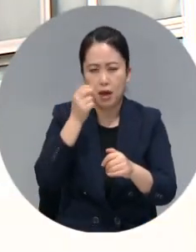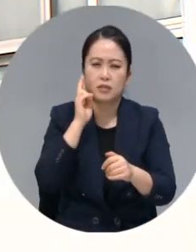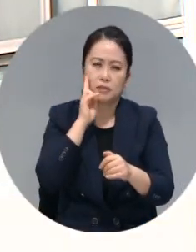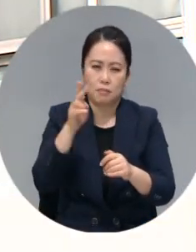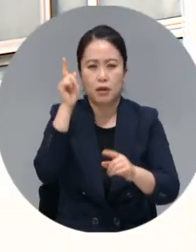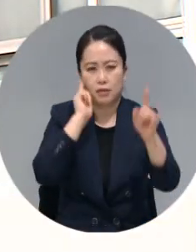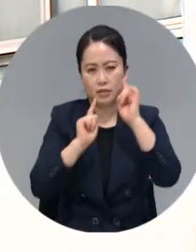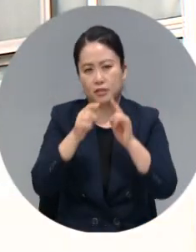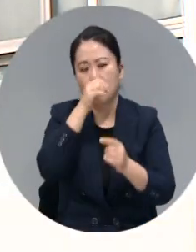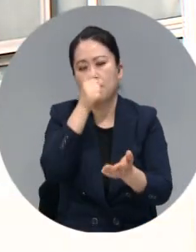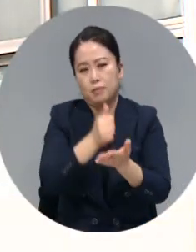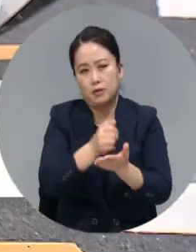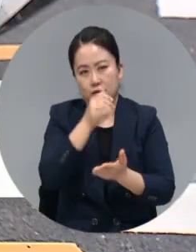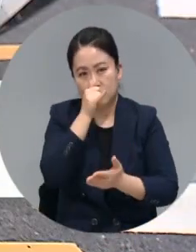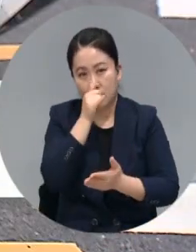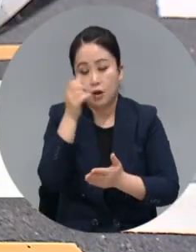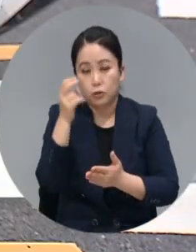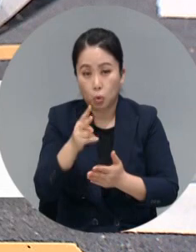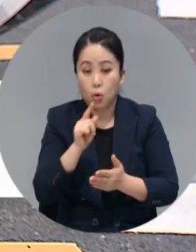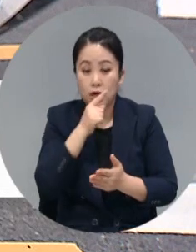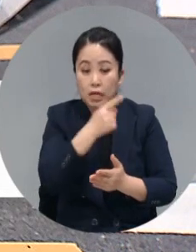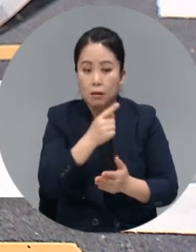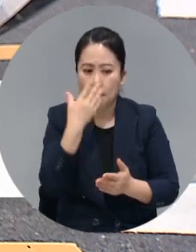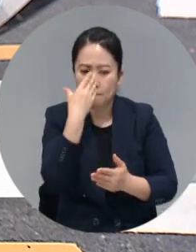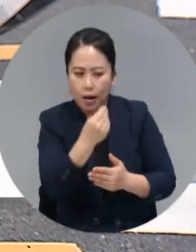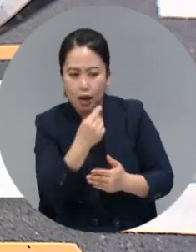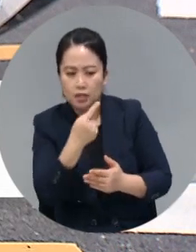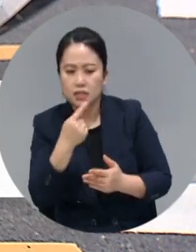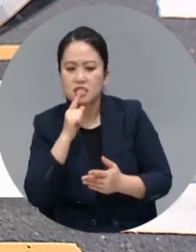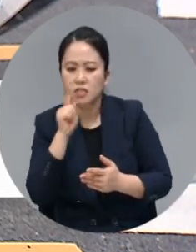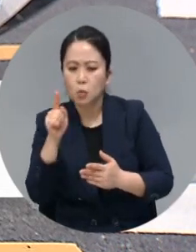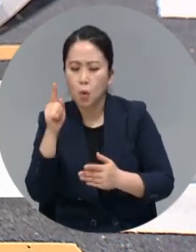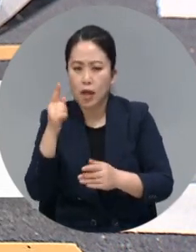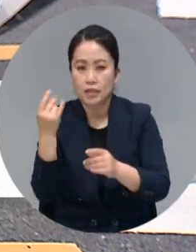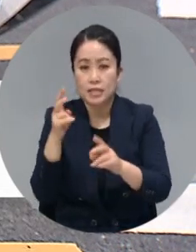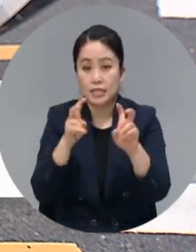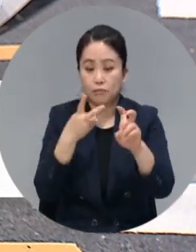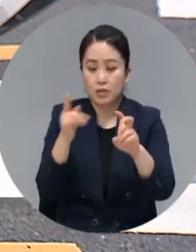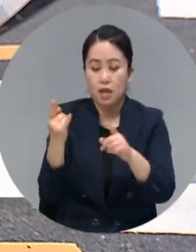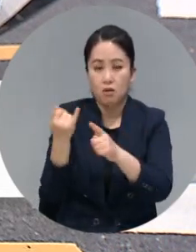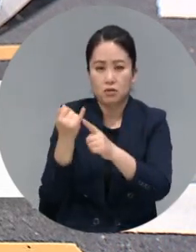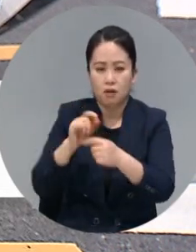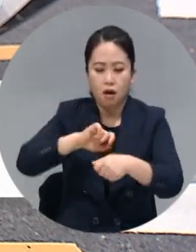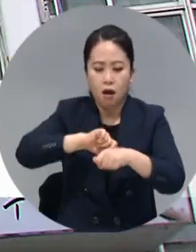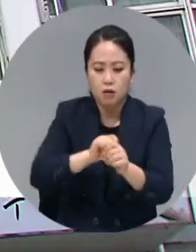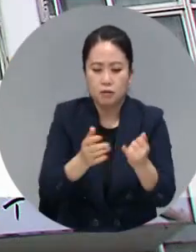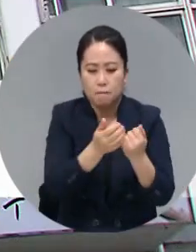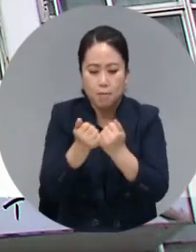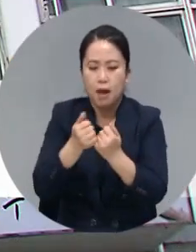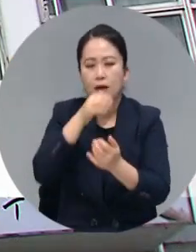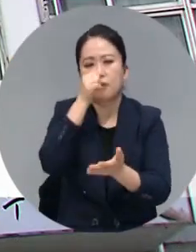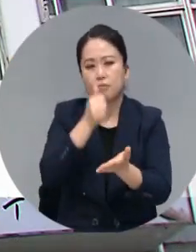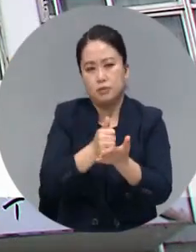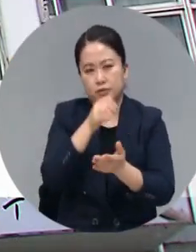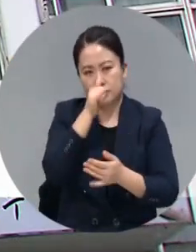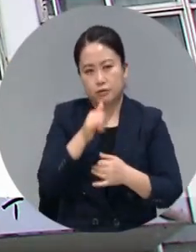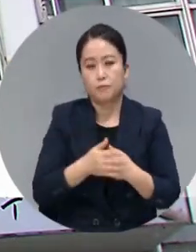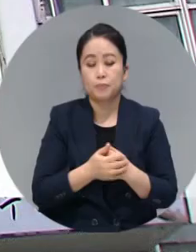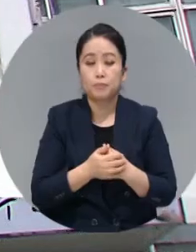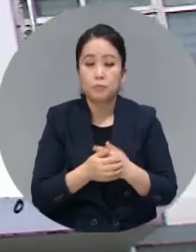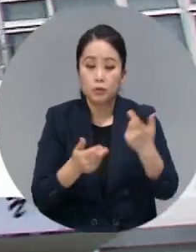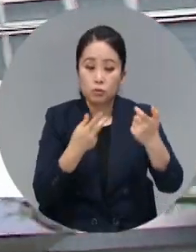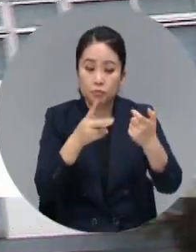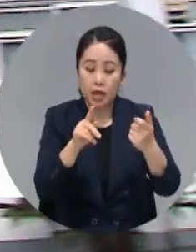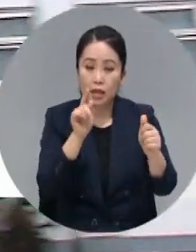받고 있습니다 또이를 신고하려 20대 여성을 강제 추행한 혐의도 받고 있 한편